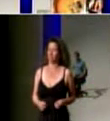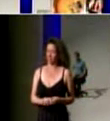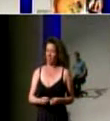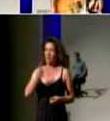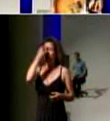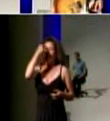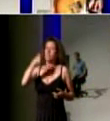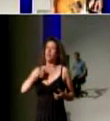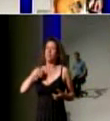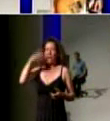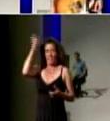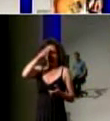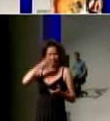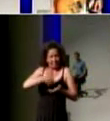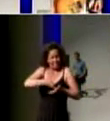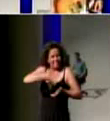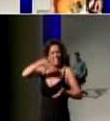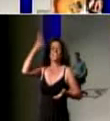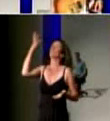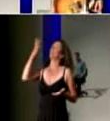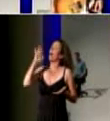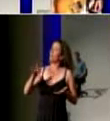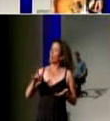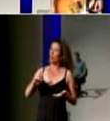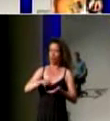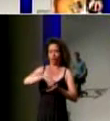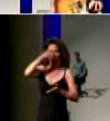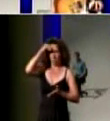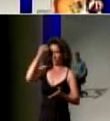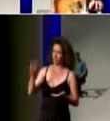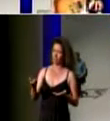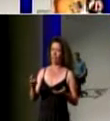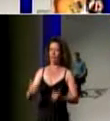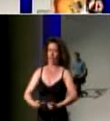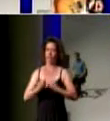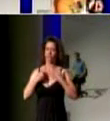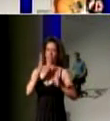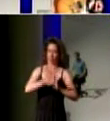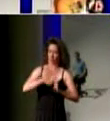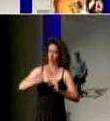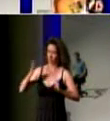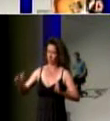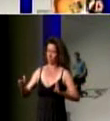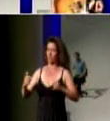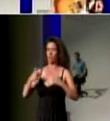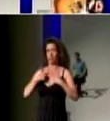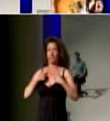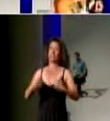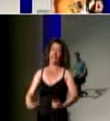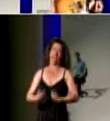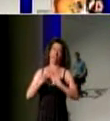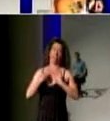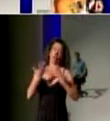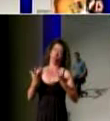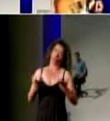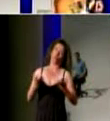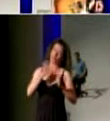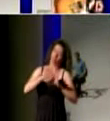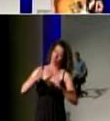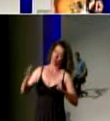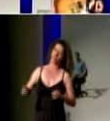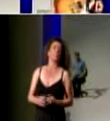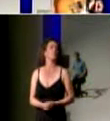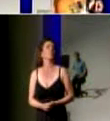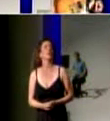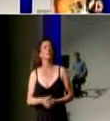pour moi quelque chose de très enrichissant parce que ça m'a appris à être discipliné. Puis dans la vie, de la discipline, ça n'en prend. Donc,